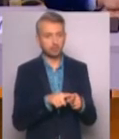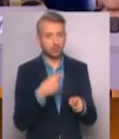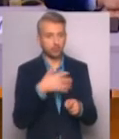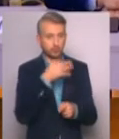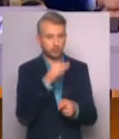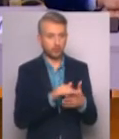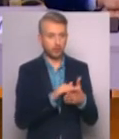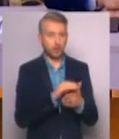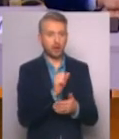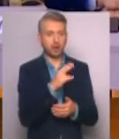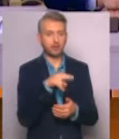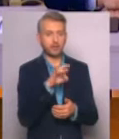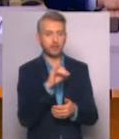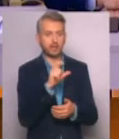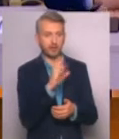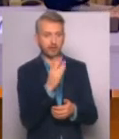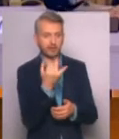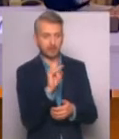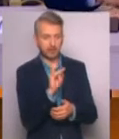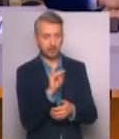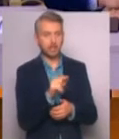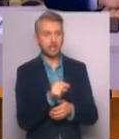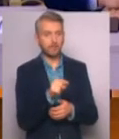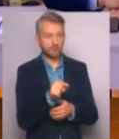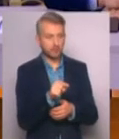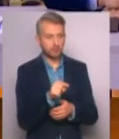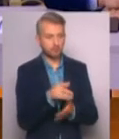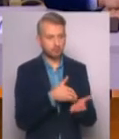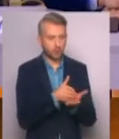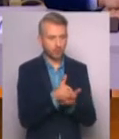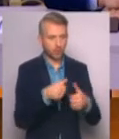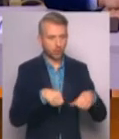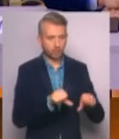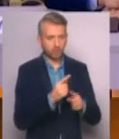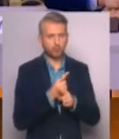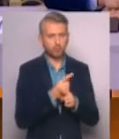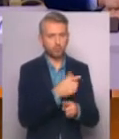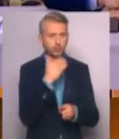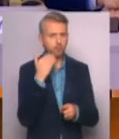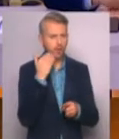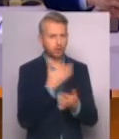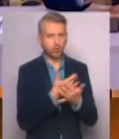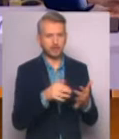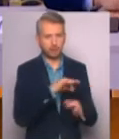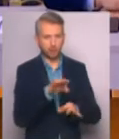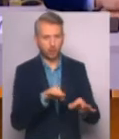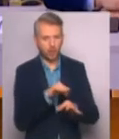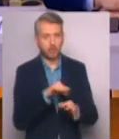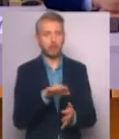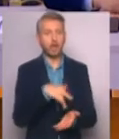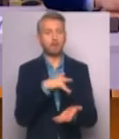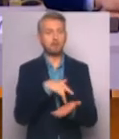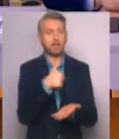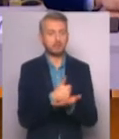раз пан Андрієвський, який безпосередньо профільній комісії супроводжує багато інфраструктурних проєктів. Це мер міста,